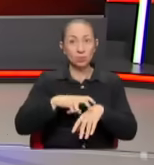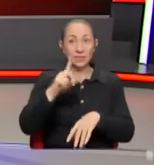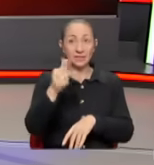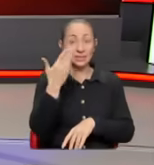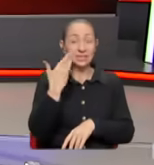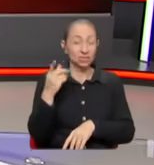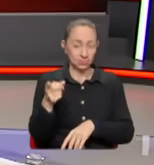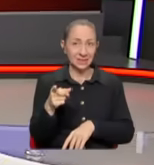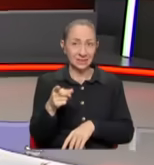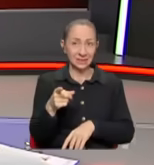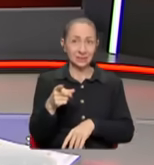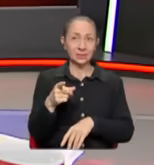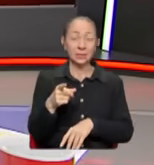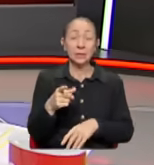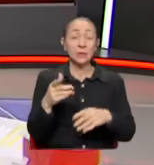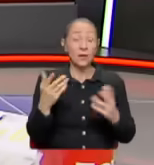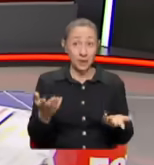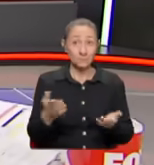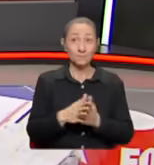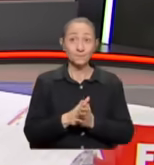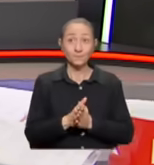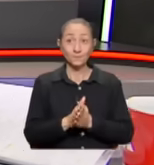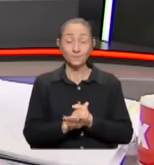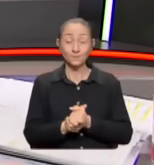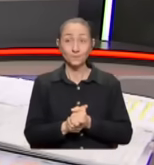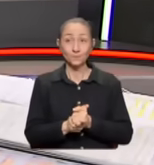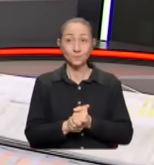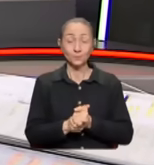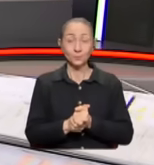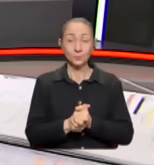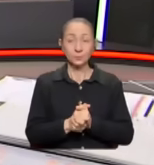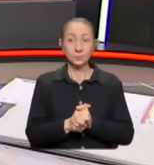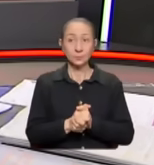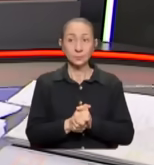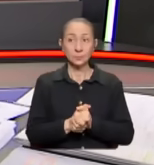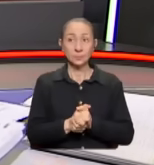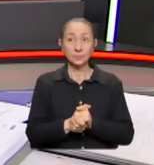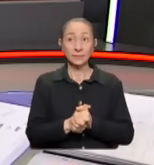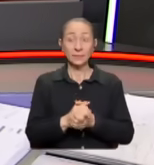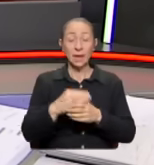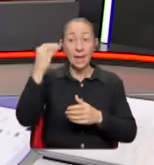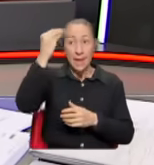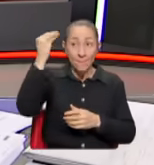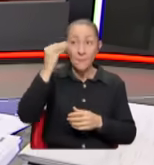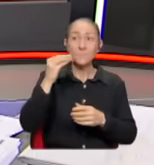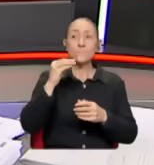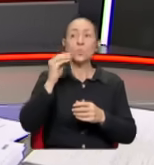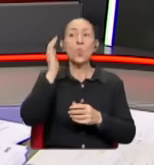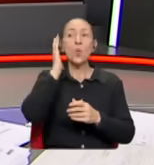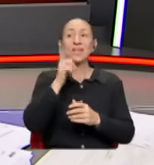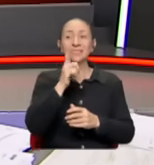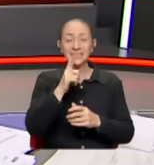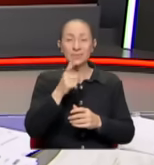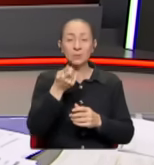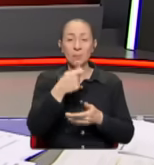kıymetli izleyicimiz. Efendim İmam ve müezzinler maaşlarından şikayetçi